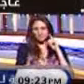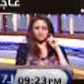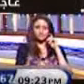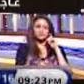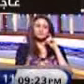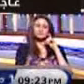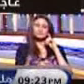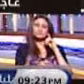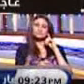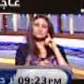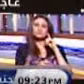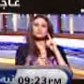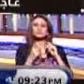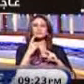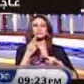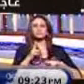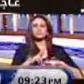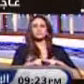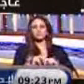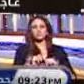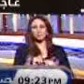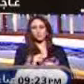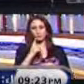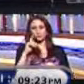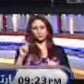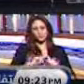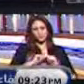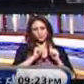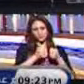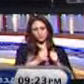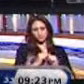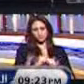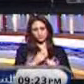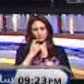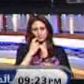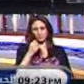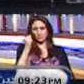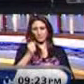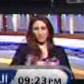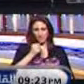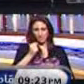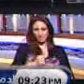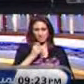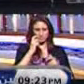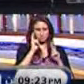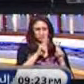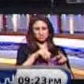شكوى رحت على اثارها الى منطقة اسمها عشش السكة الحديد. رحت هناك لقيت